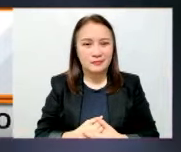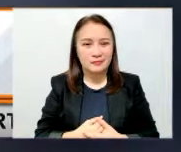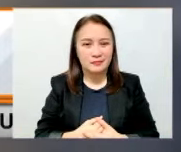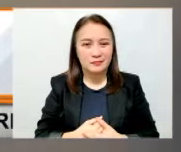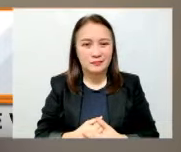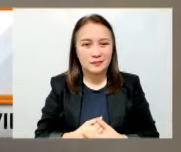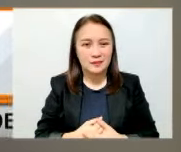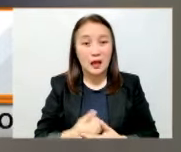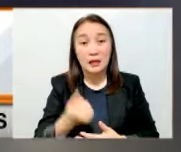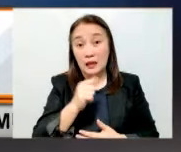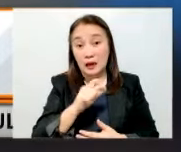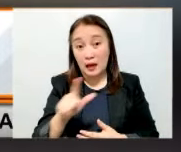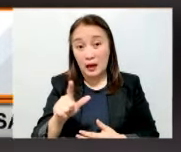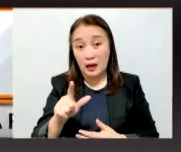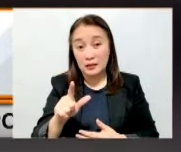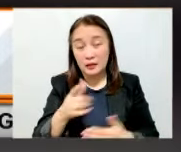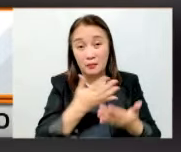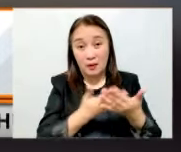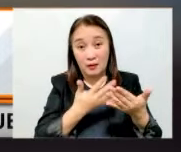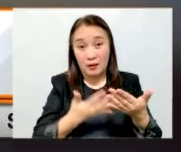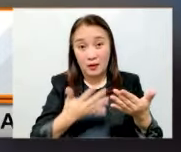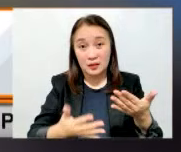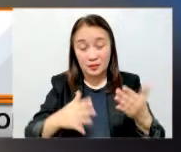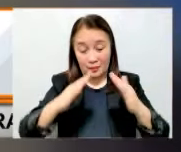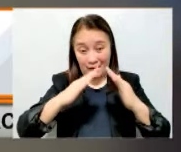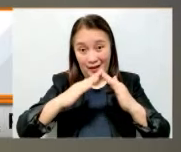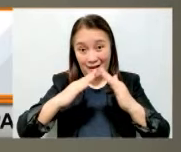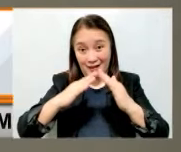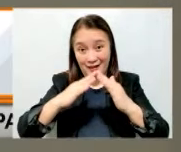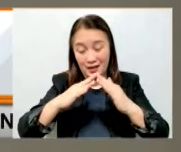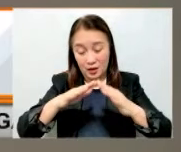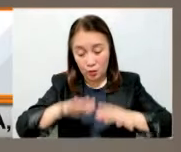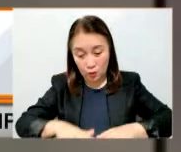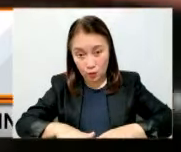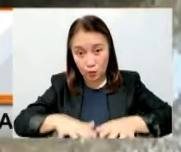Nagsilutangan naman ang mga gamit sa loob ng bahay na ito sa Barangay Buhangin.